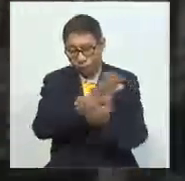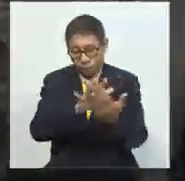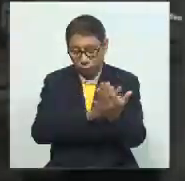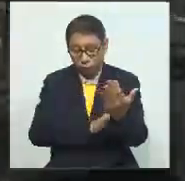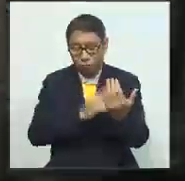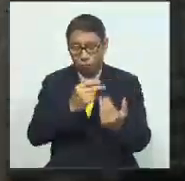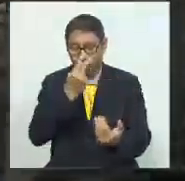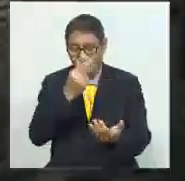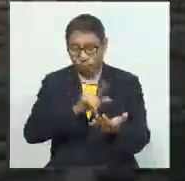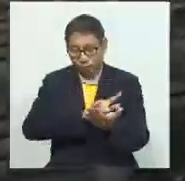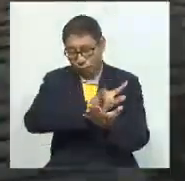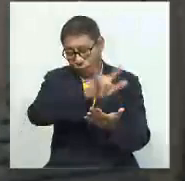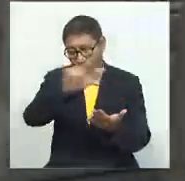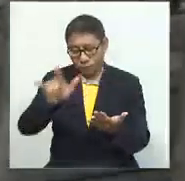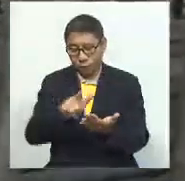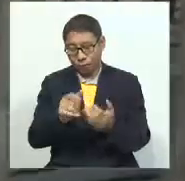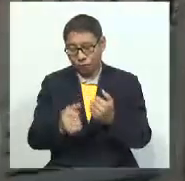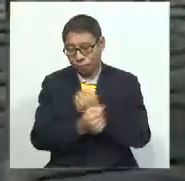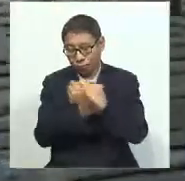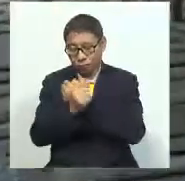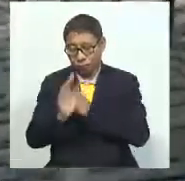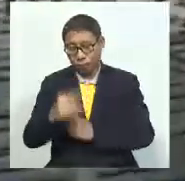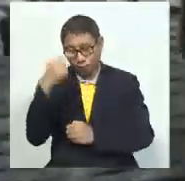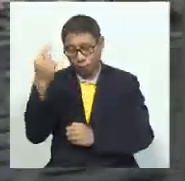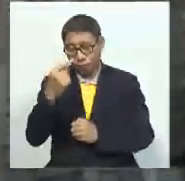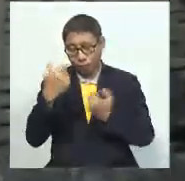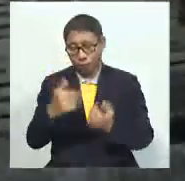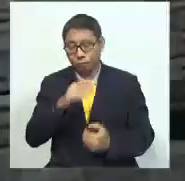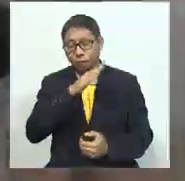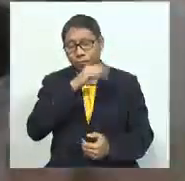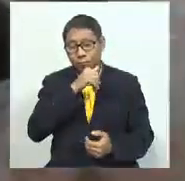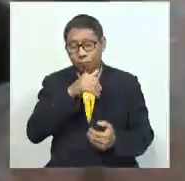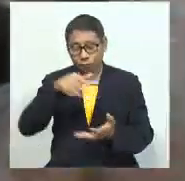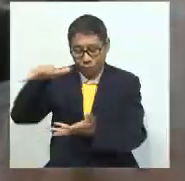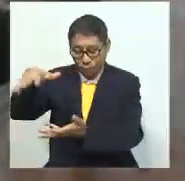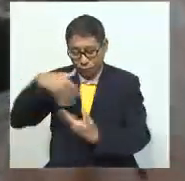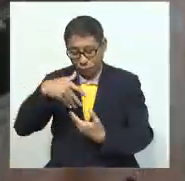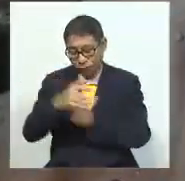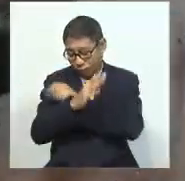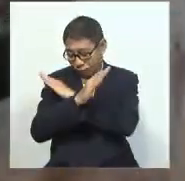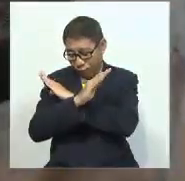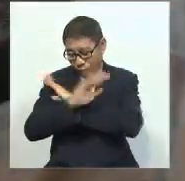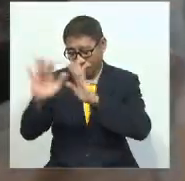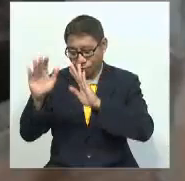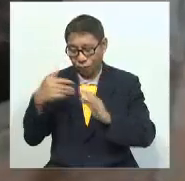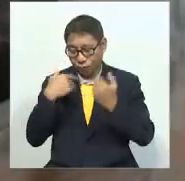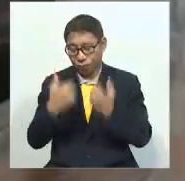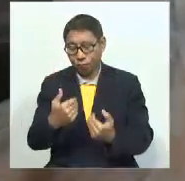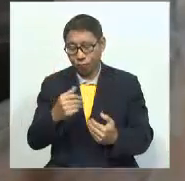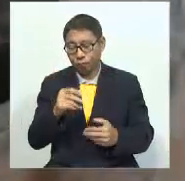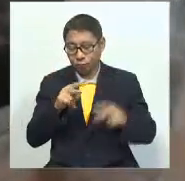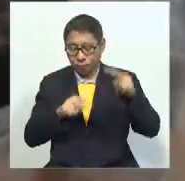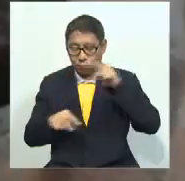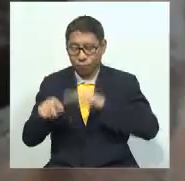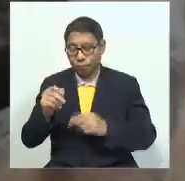เข้มตามท่าอากาศยานทุกแห่งเพื่อป้องกันไม่ให้นักท่องเที่ยวนำผลิตภัณฑ์หมูเข้ามาในประเทศไทยรวมทั้งมีการตั้งวอร์รูม